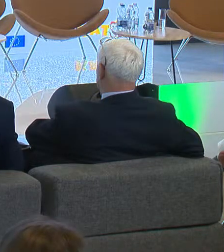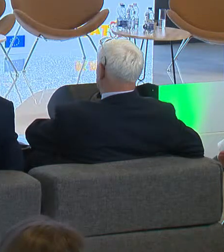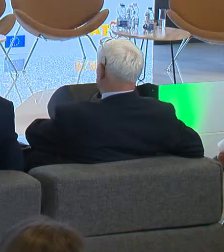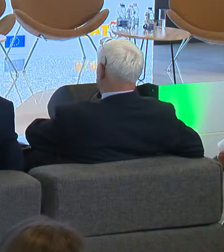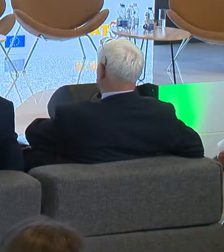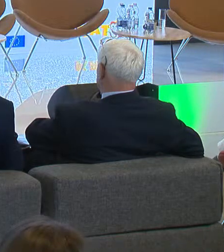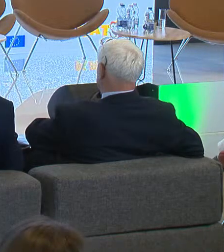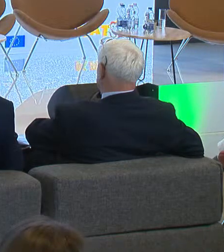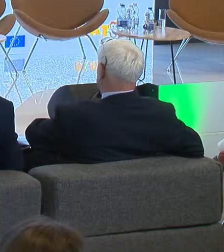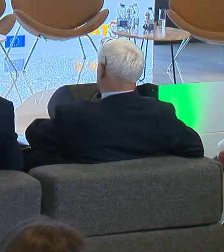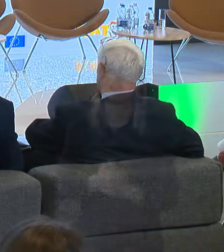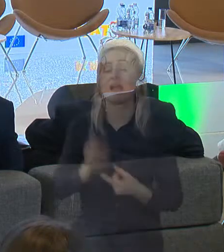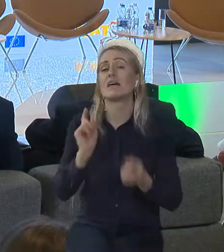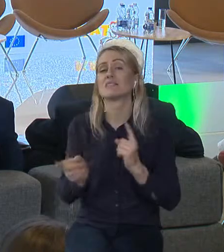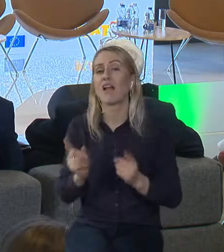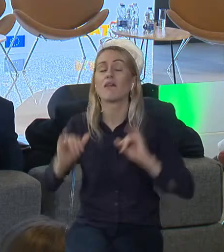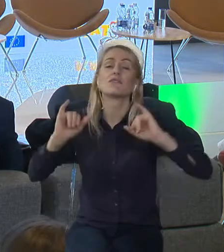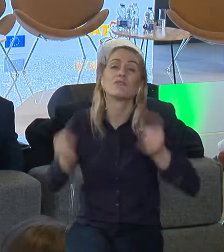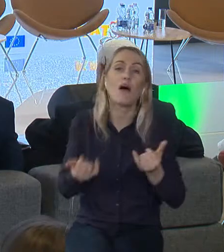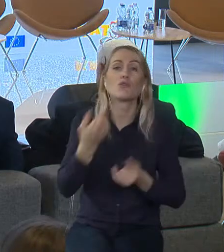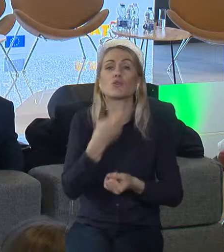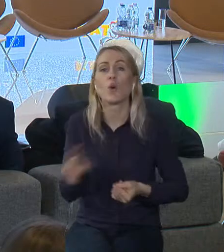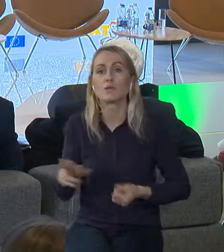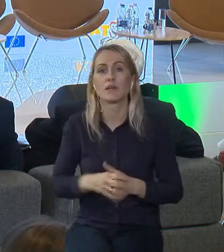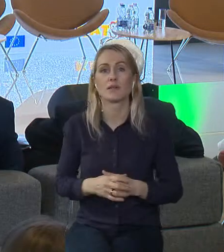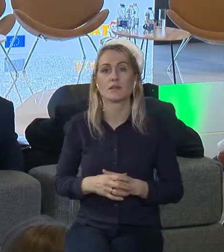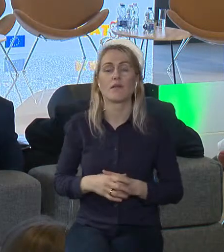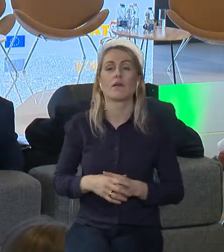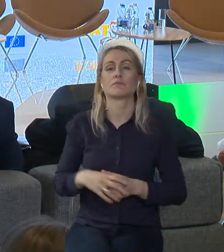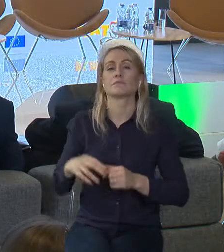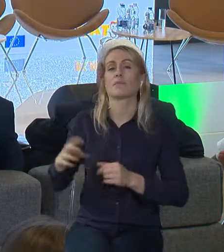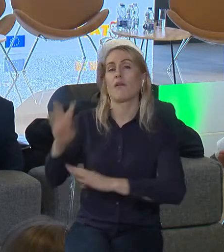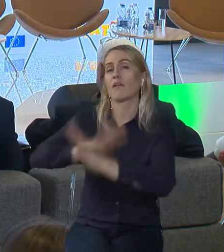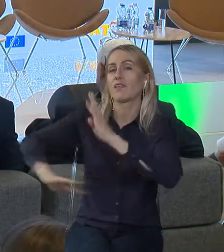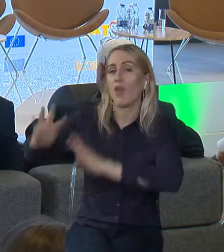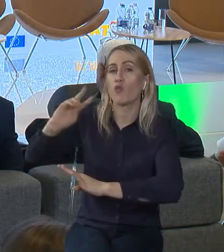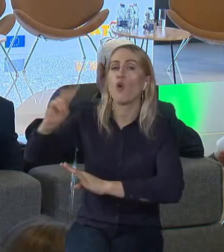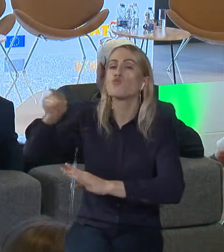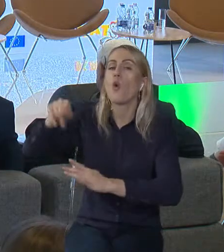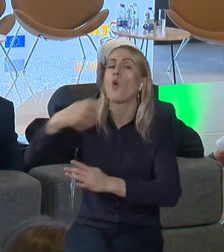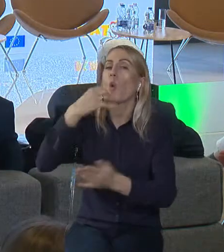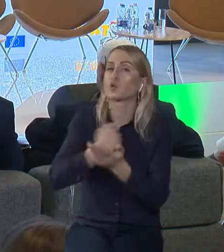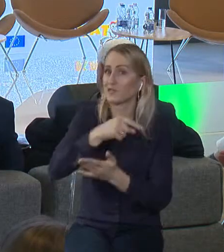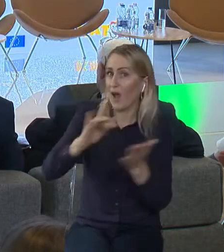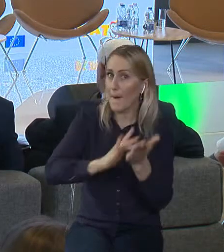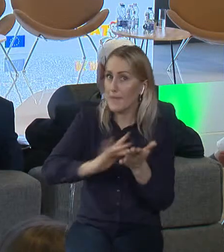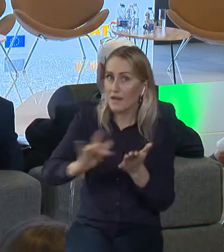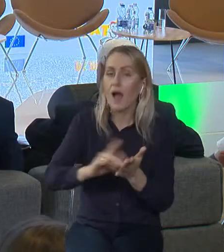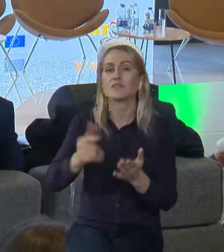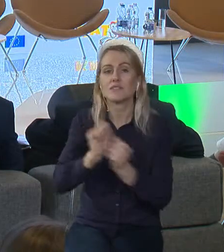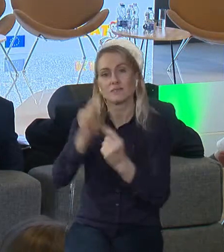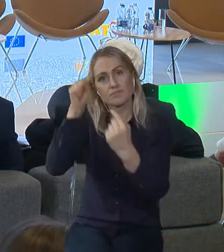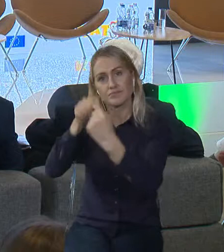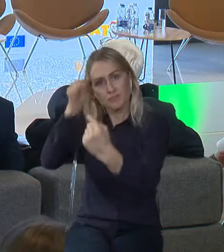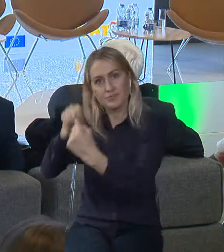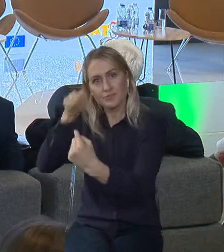W zależności od rodzaju klienta, który korzysta z aplikacji, są dobierane